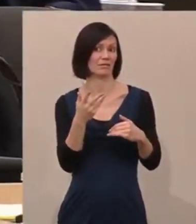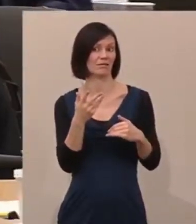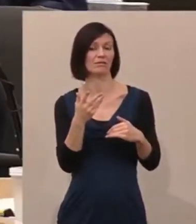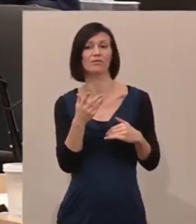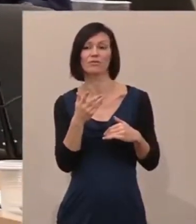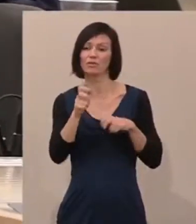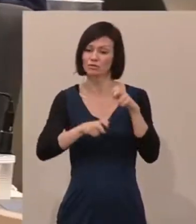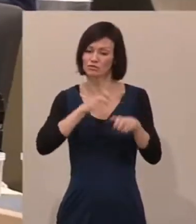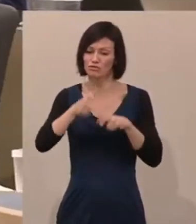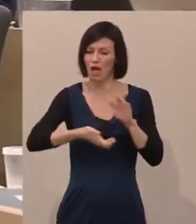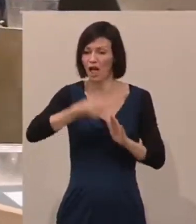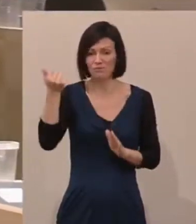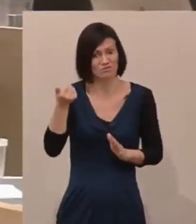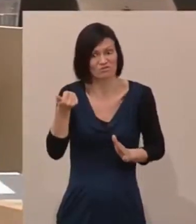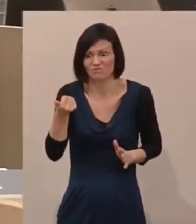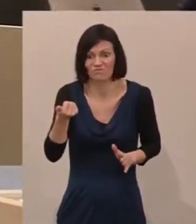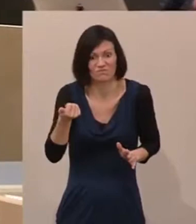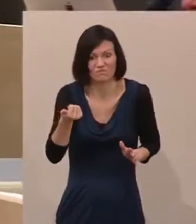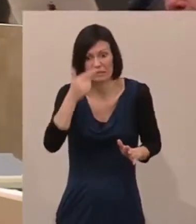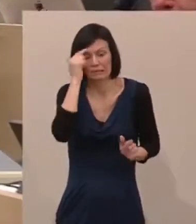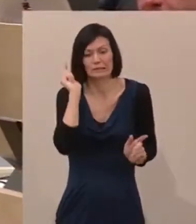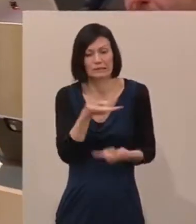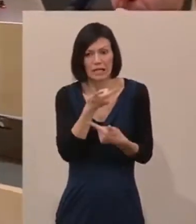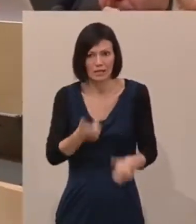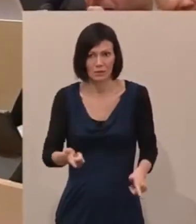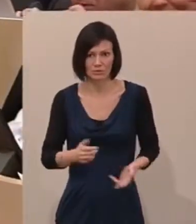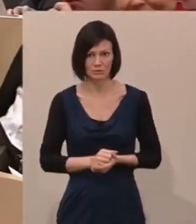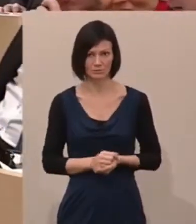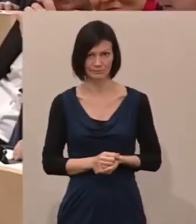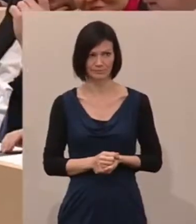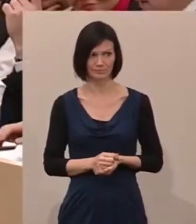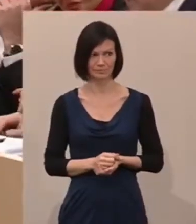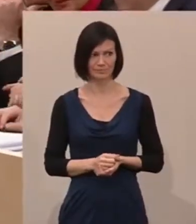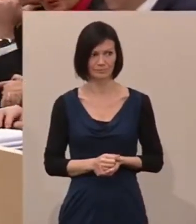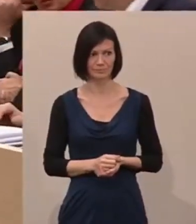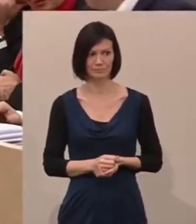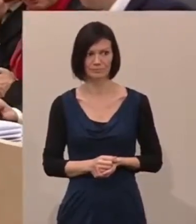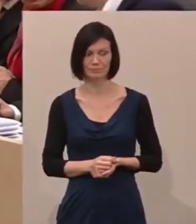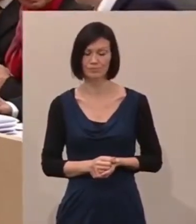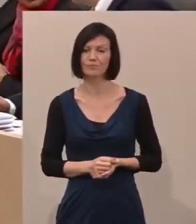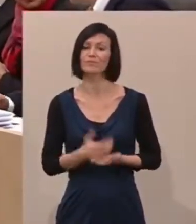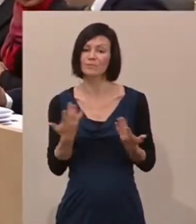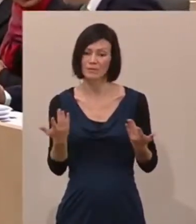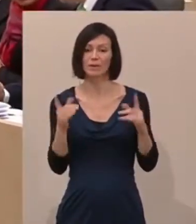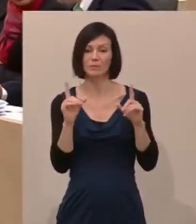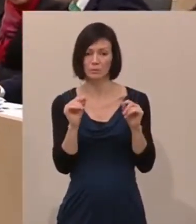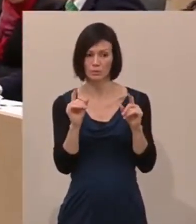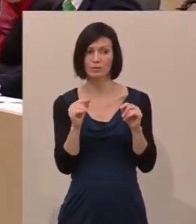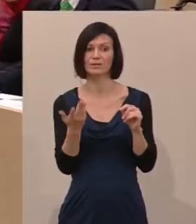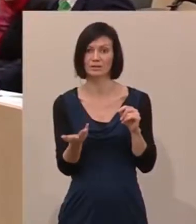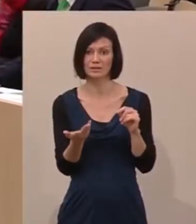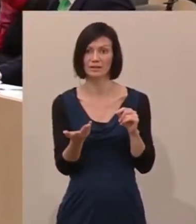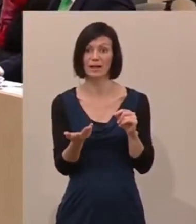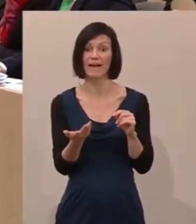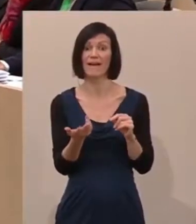der Abschaffung der Umsatzsteuer. Das heißt, wir haben es hier damit zu tun, dass